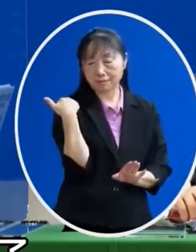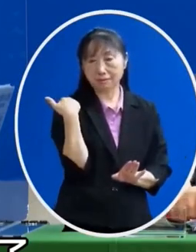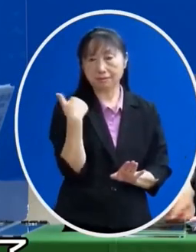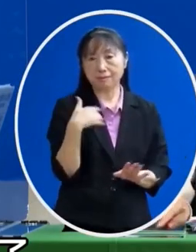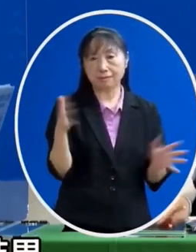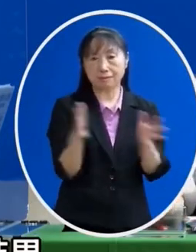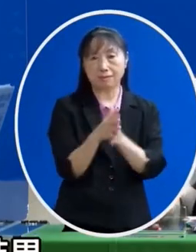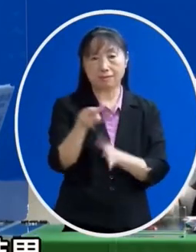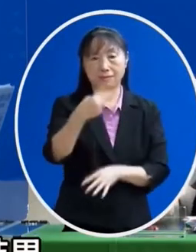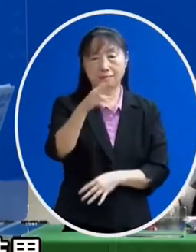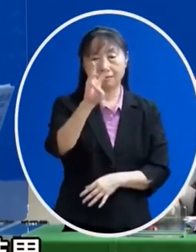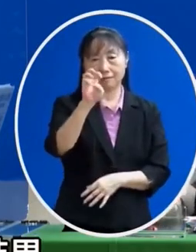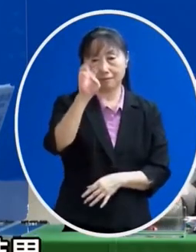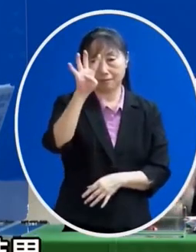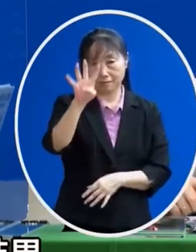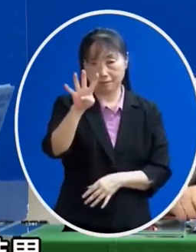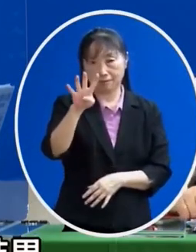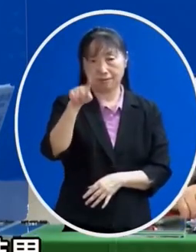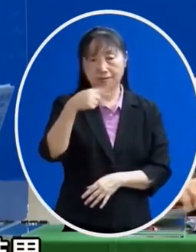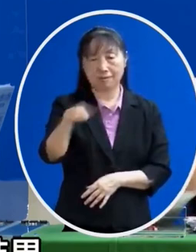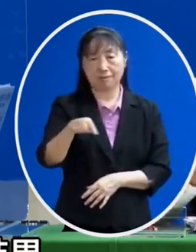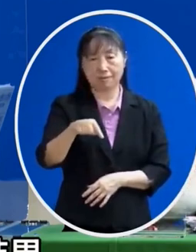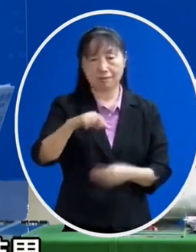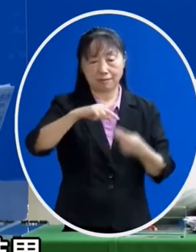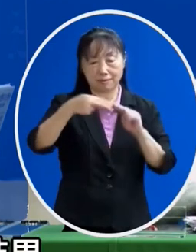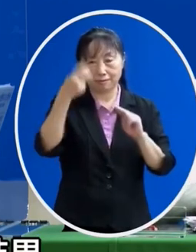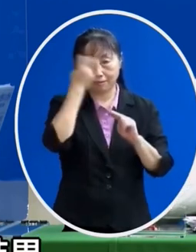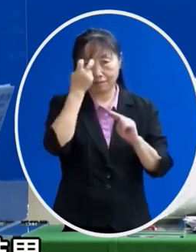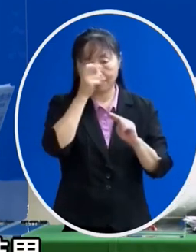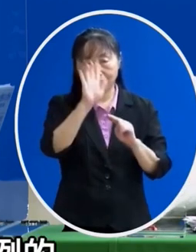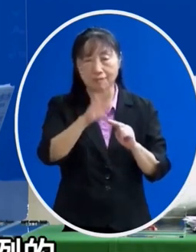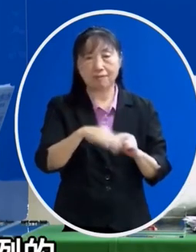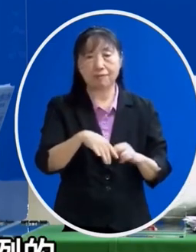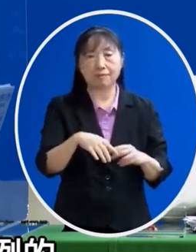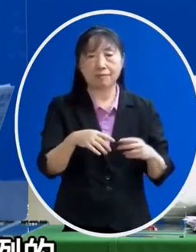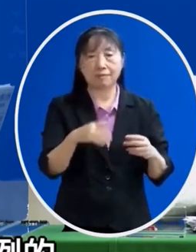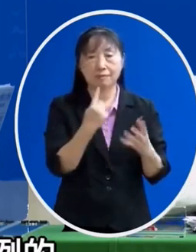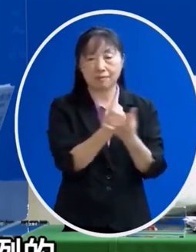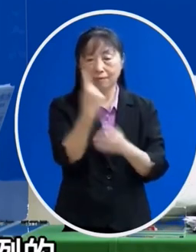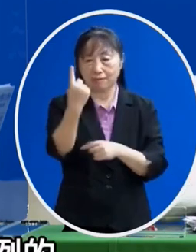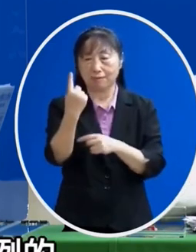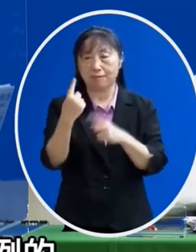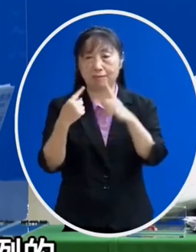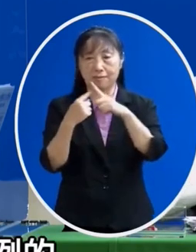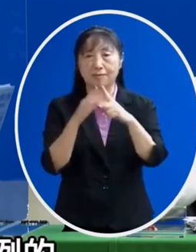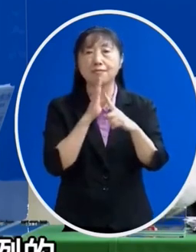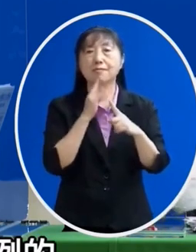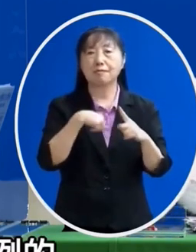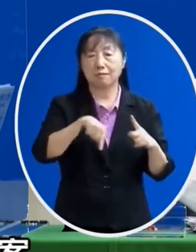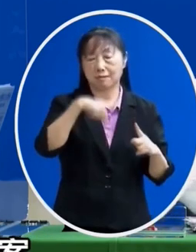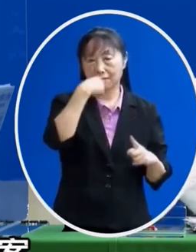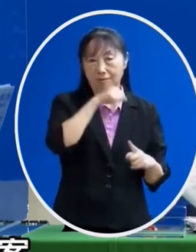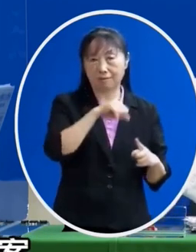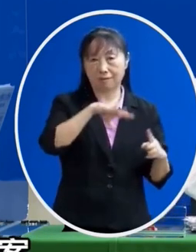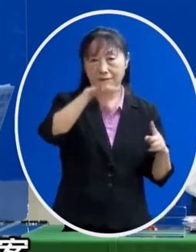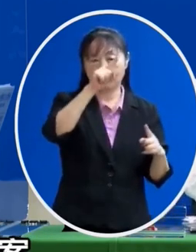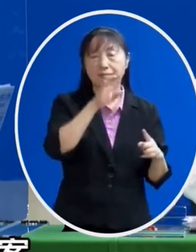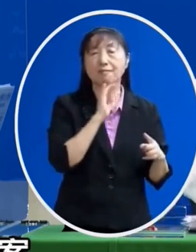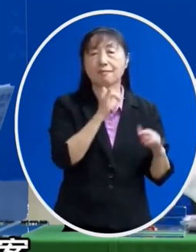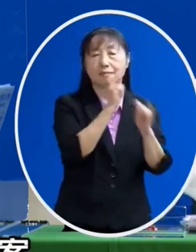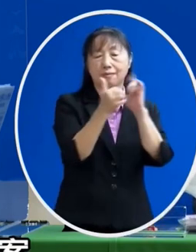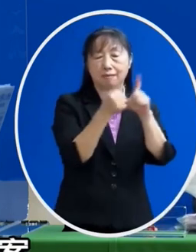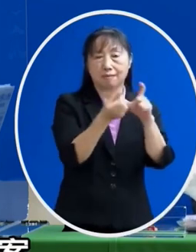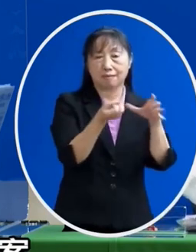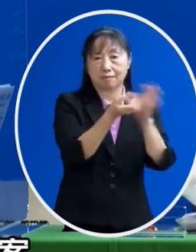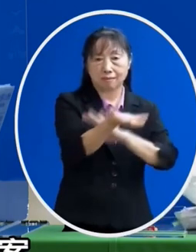了234例的这个本土的定序结果，其中有一例是这个本土首例的 BA.4 社区感染的